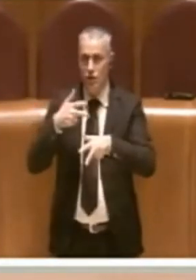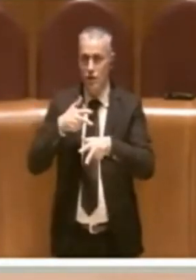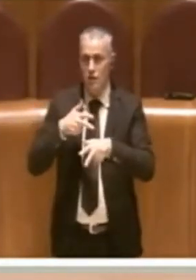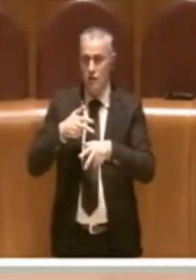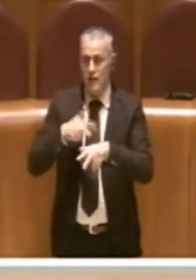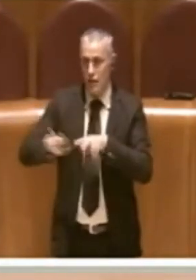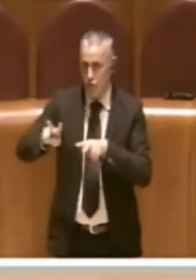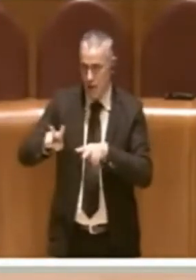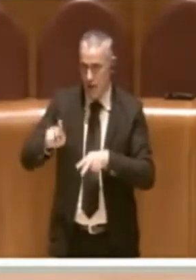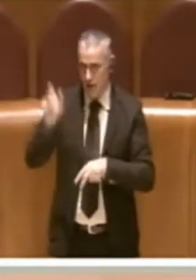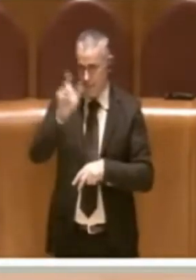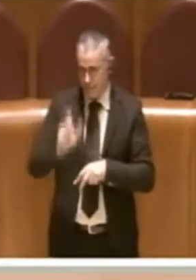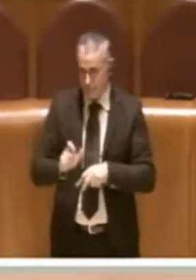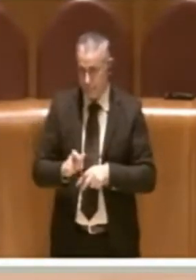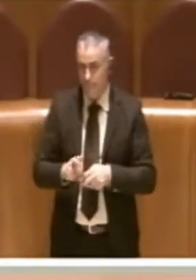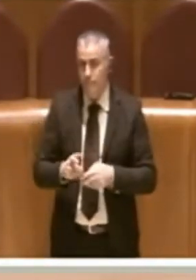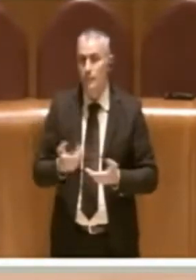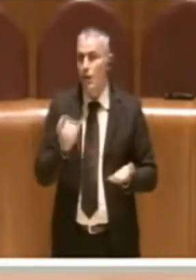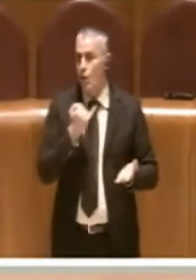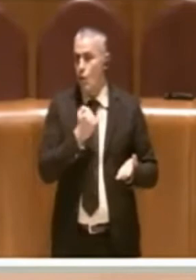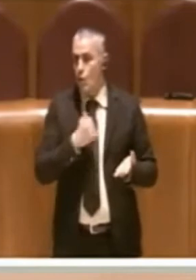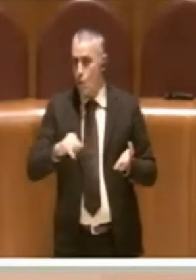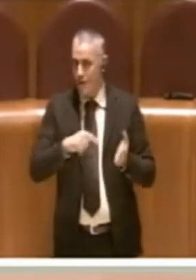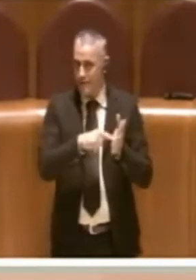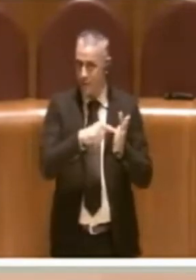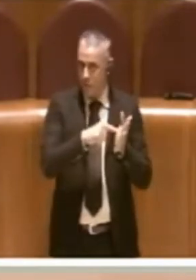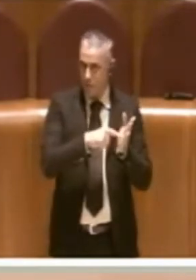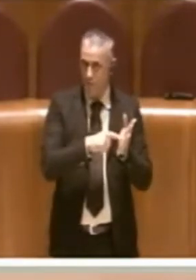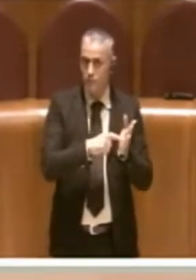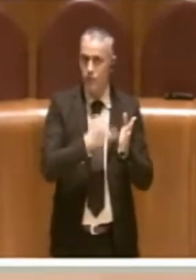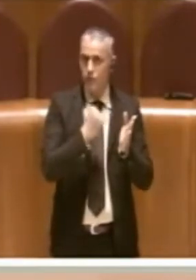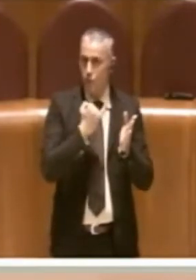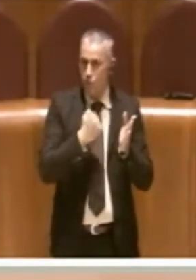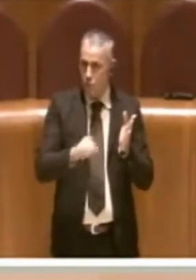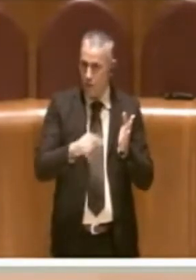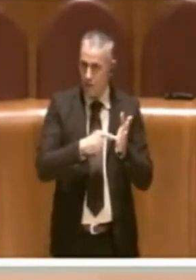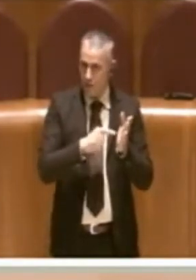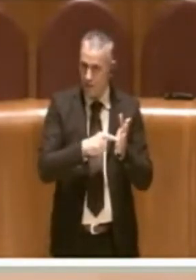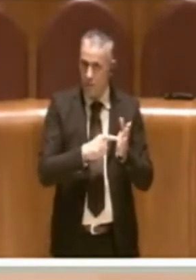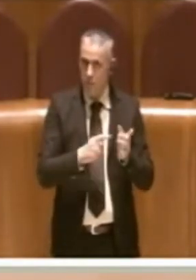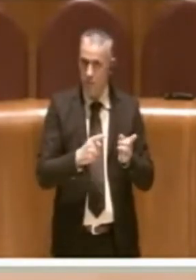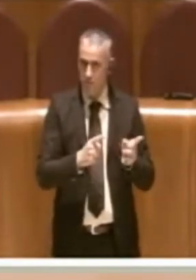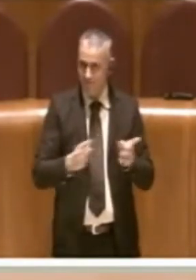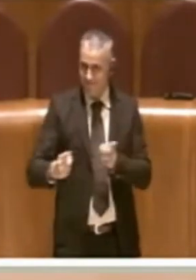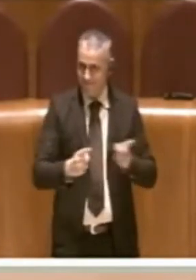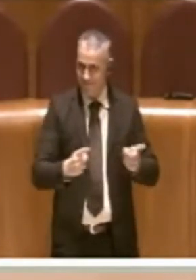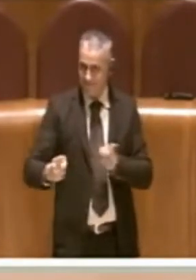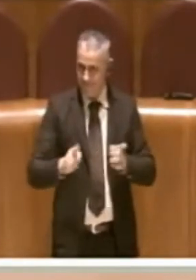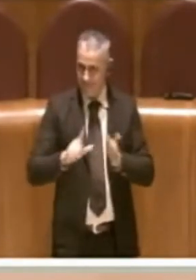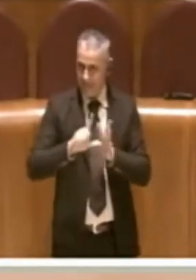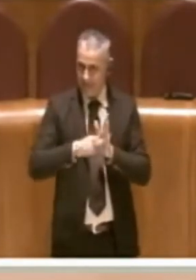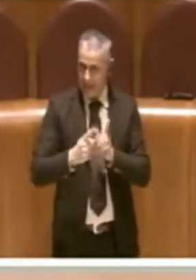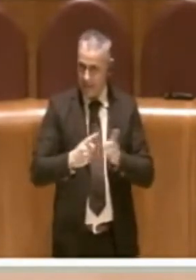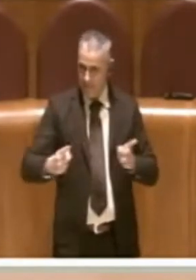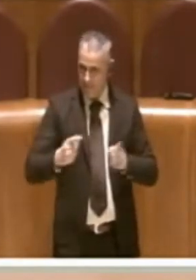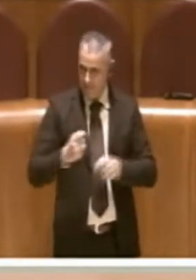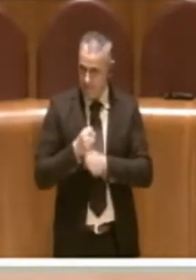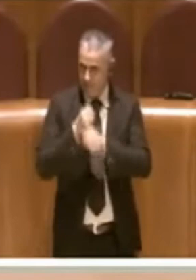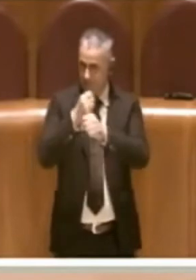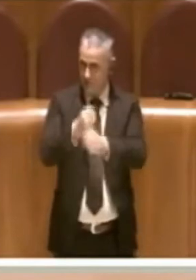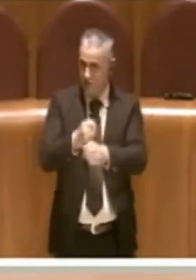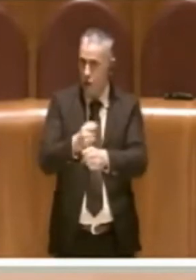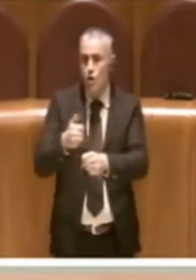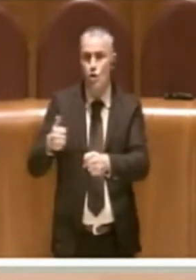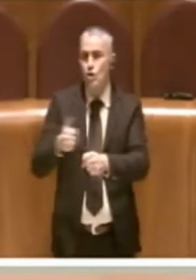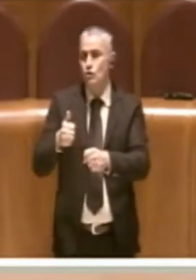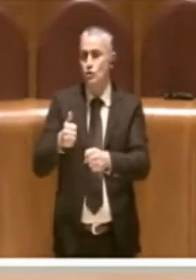Infine, il periodo che dovrà interessare questo affidamento sarà quello strettamente necessario